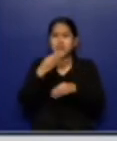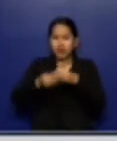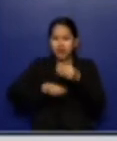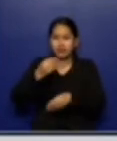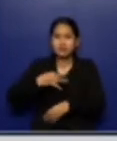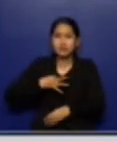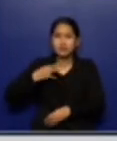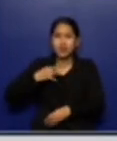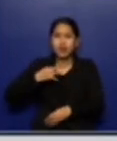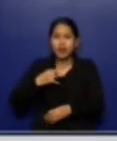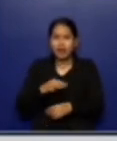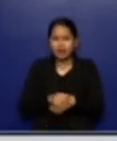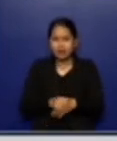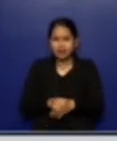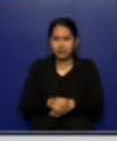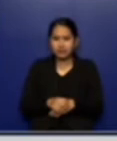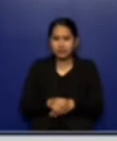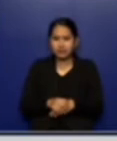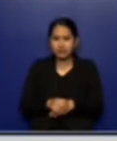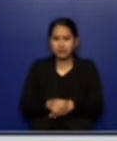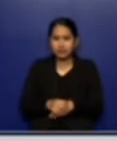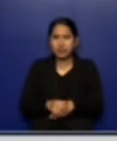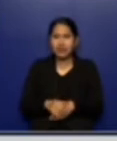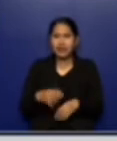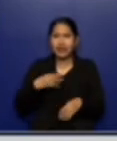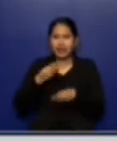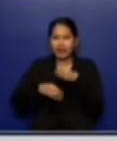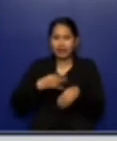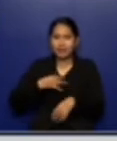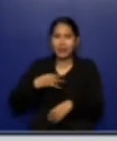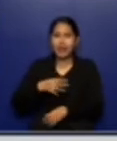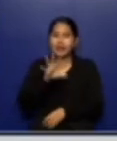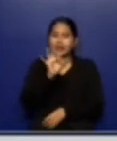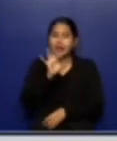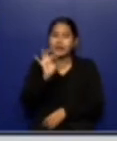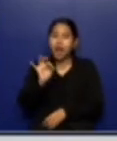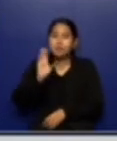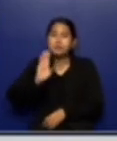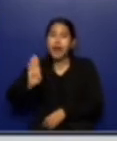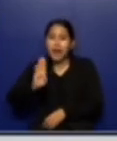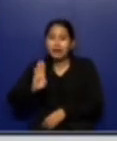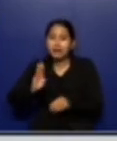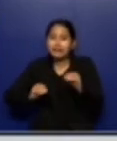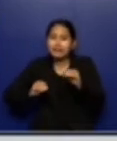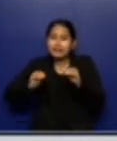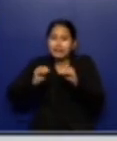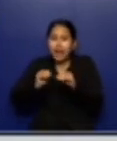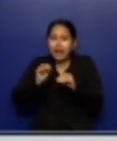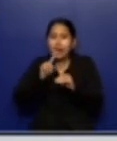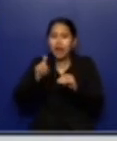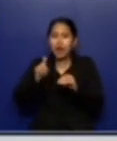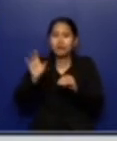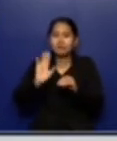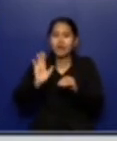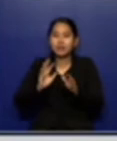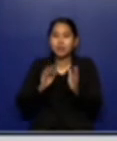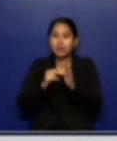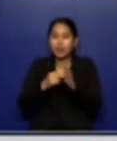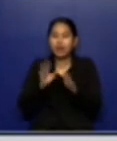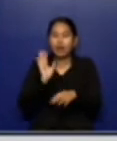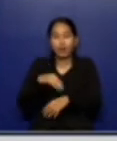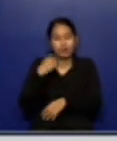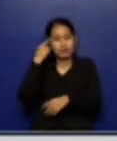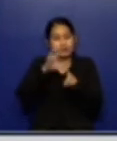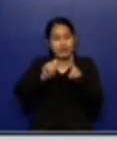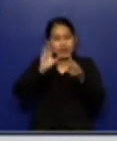ละ99บาททำไมไม่ถึง100มันเป็นความรู้สึกคิดว่างบส่วนนี้มันจะไม่สูงเกินไปแค่หมื่นล้านไม่ใช่แสนล้